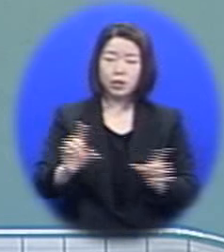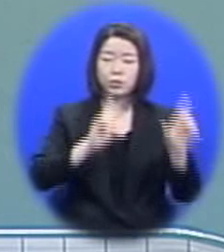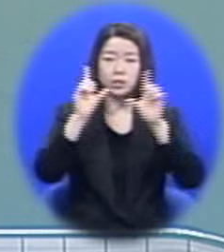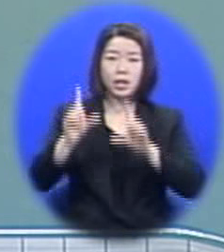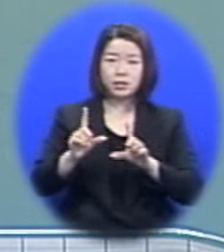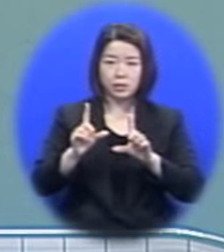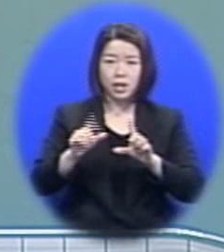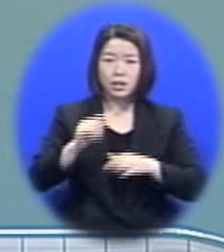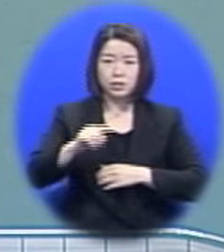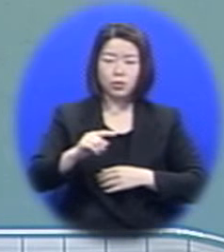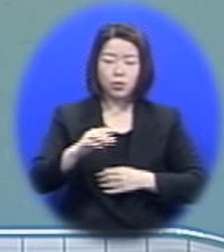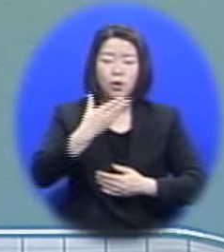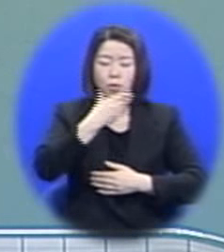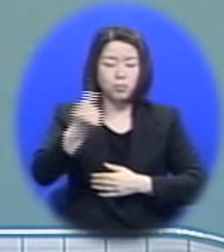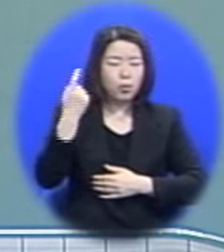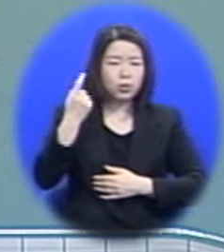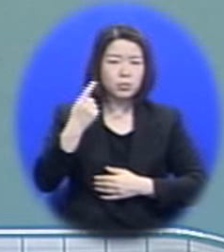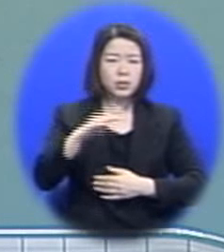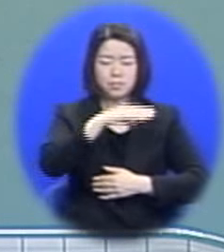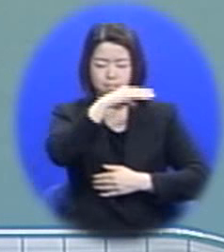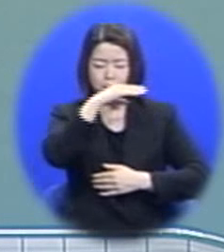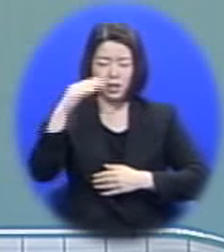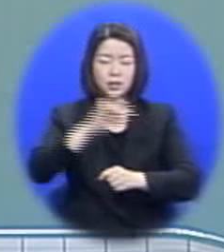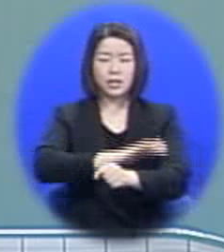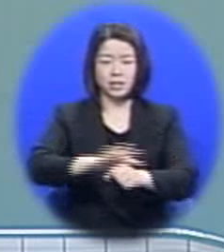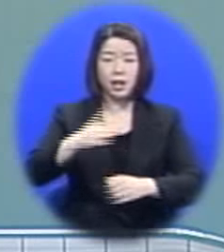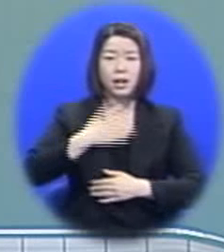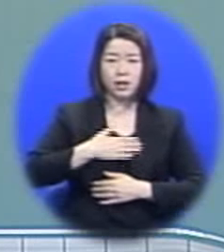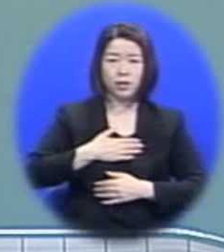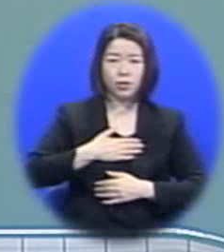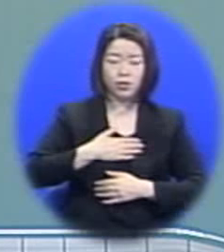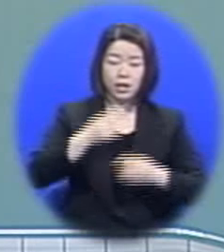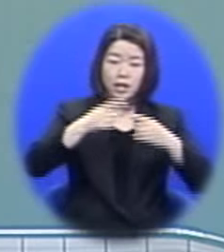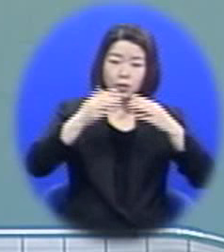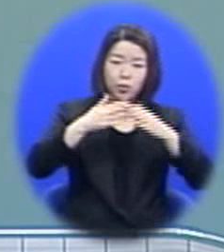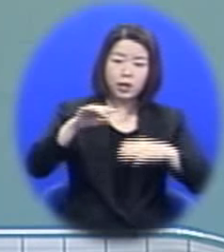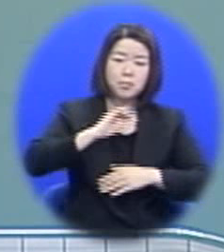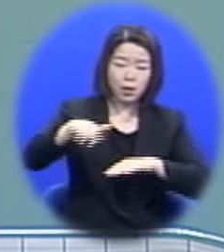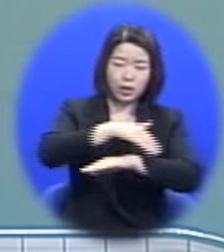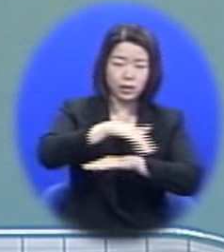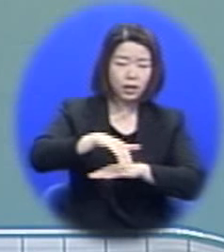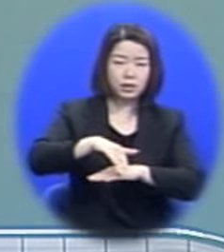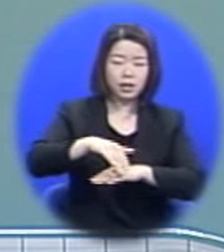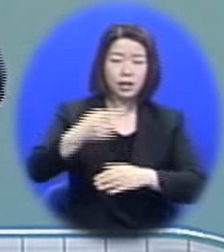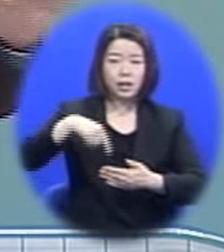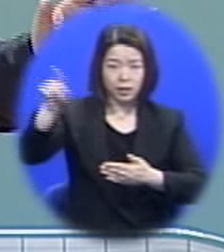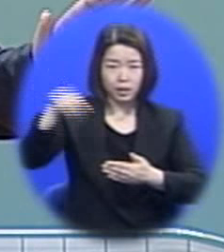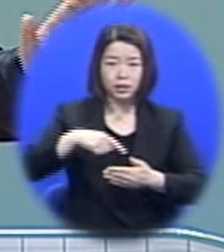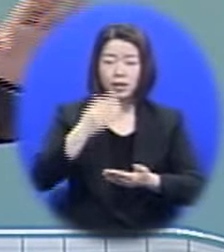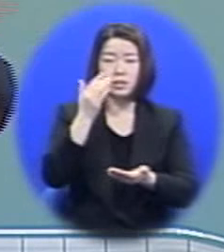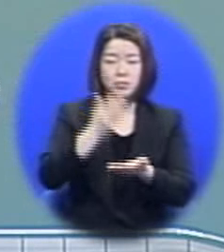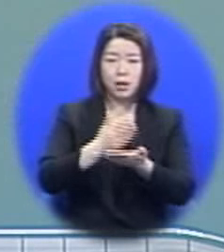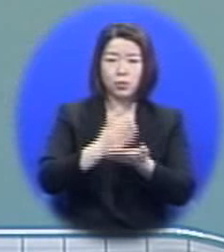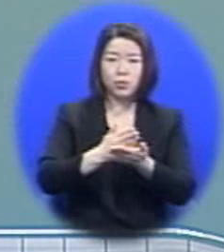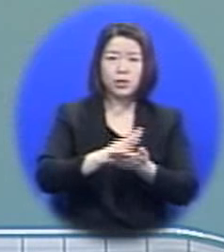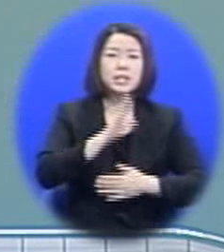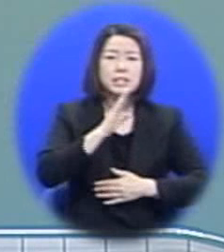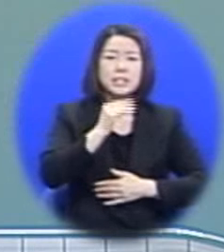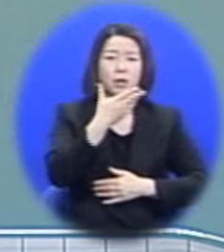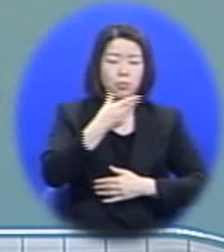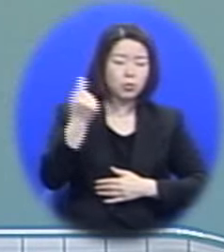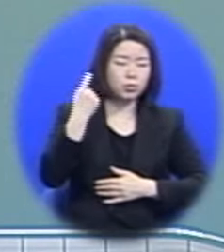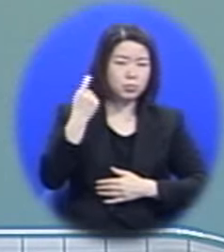교회만 왔다 갔다 하지 마시고 진짜 이제는 예수님을 제대로 믿으시라는 나는 죽고 이제는